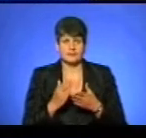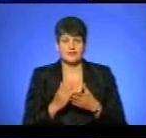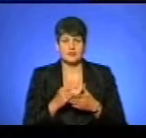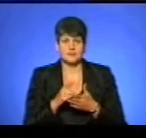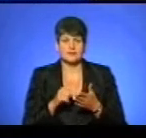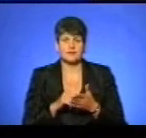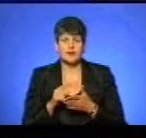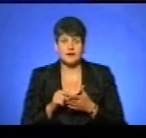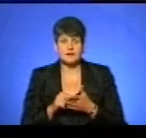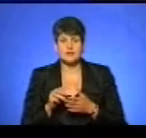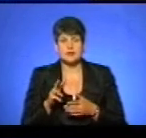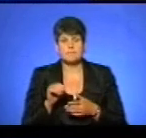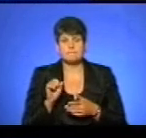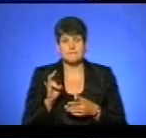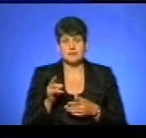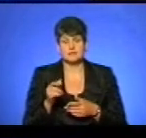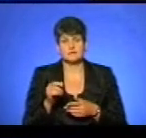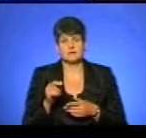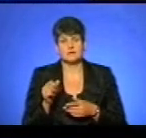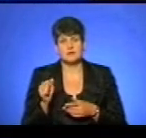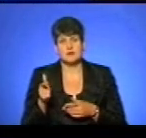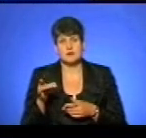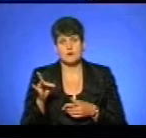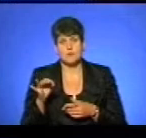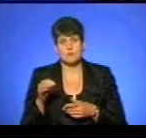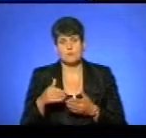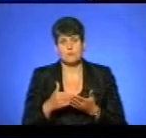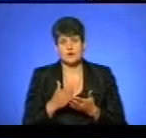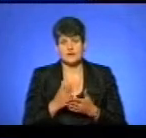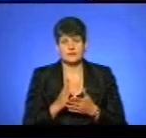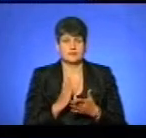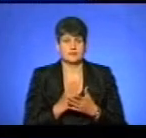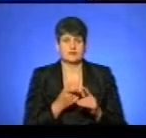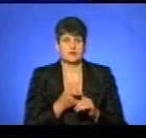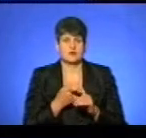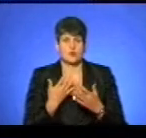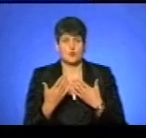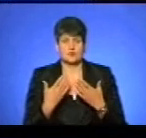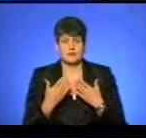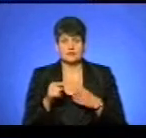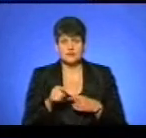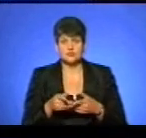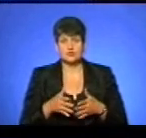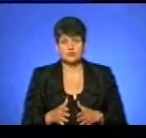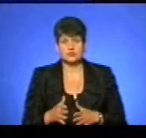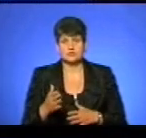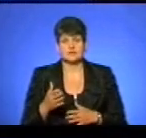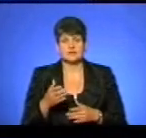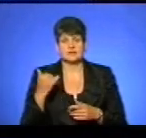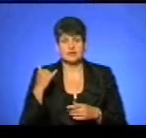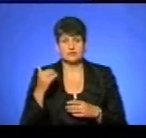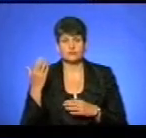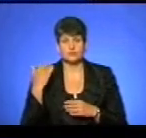але Мінагрополітики йде на контакт. Я кажу, от навіть елементарне, те, що телятко народжене в попередньому році не